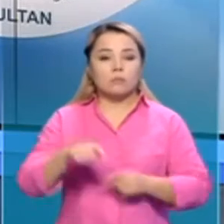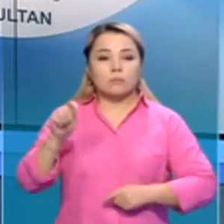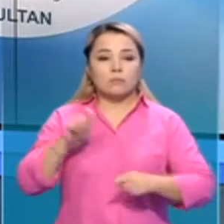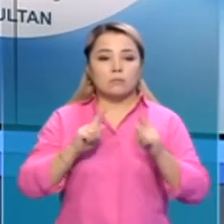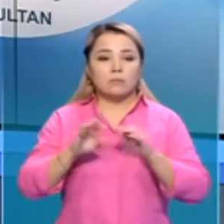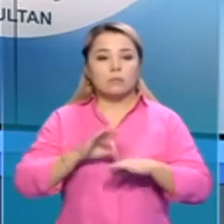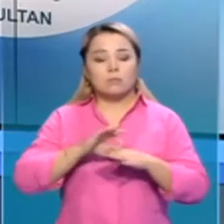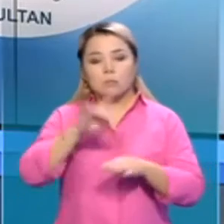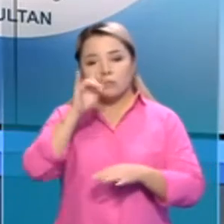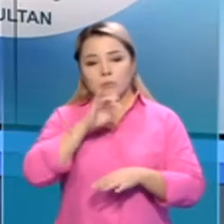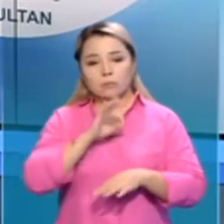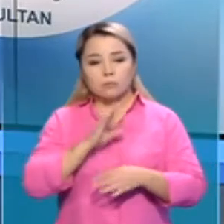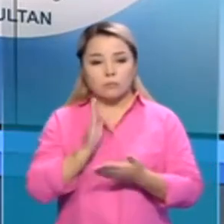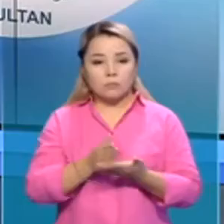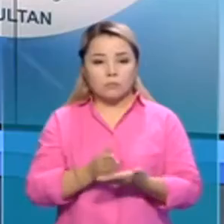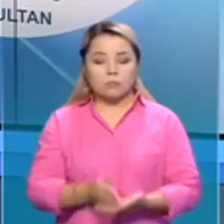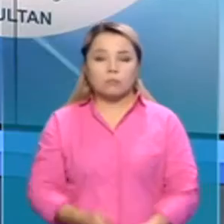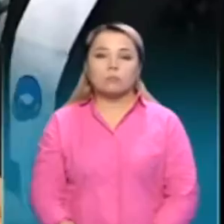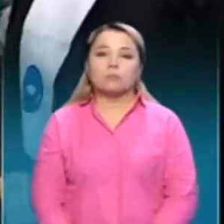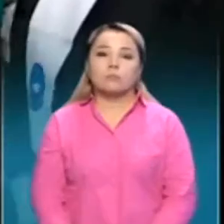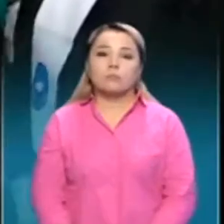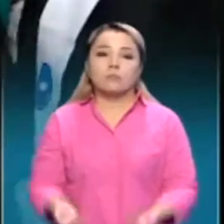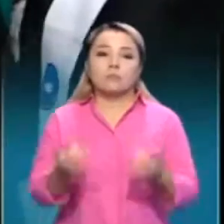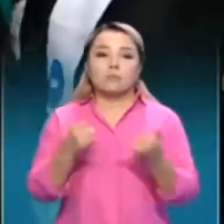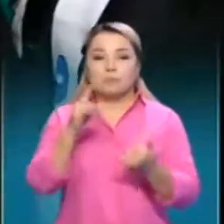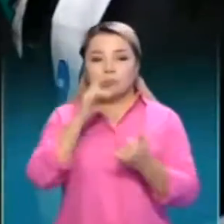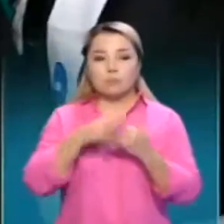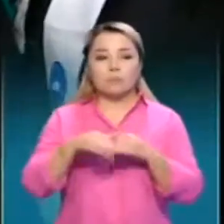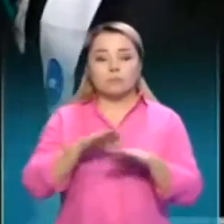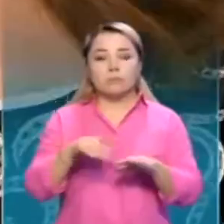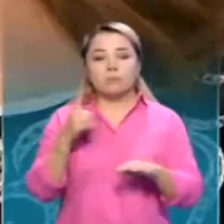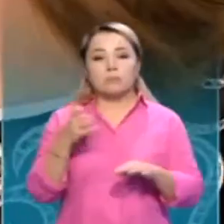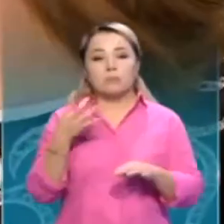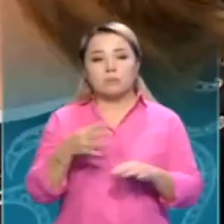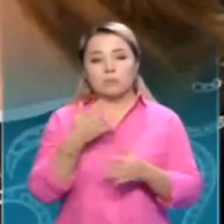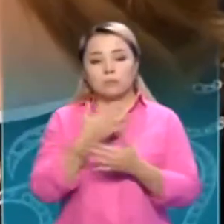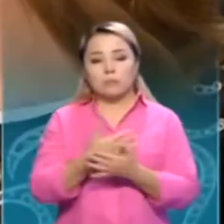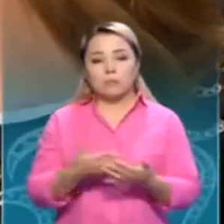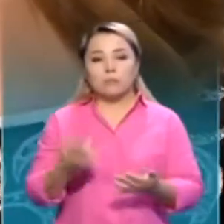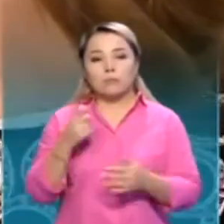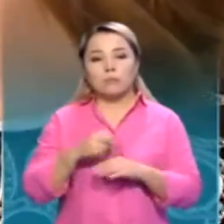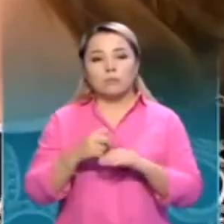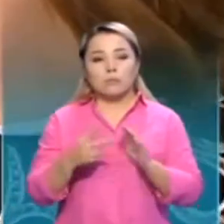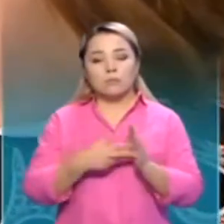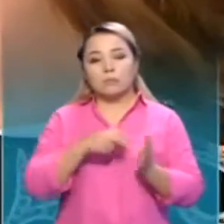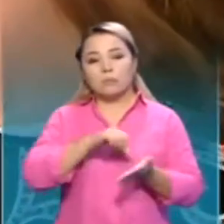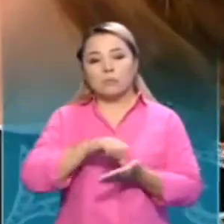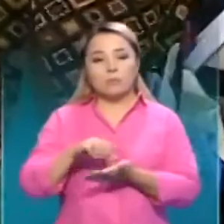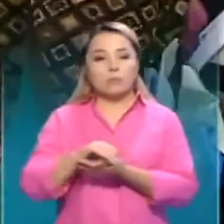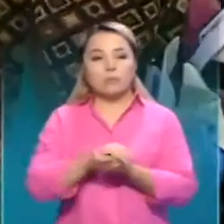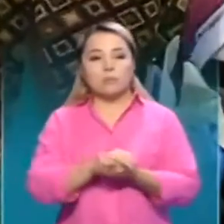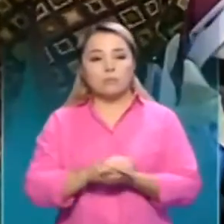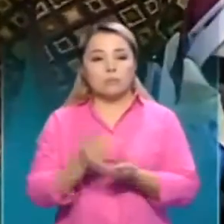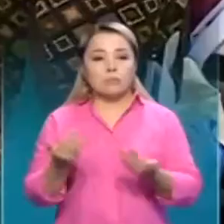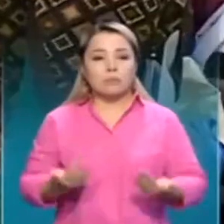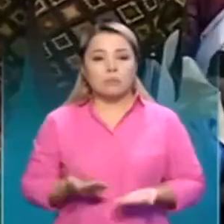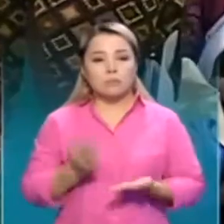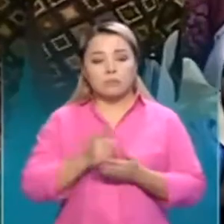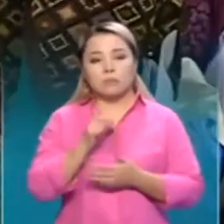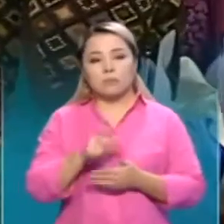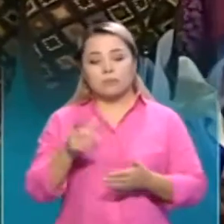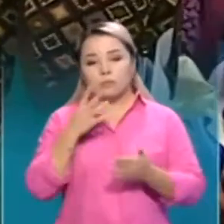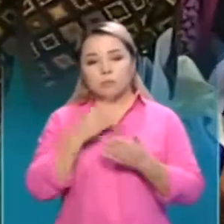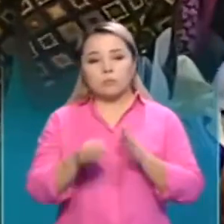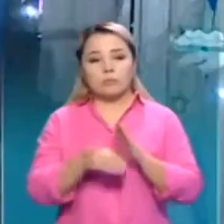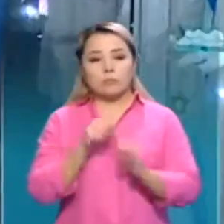съезі Қазақстанда өтеді. Бүгінде қазақ жерінде 140 этнос пен 18 конфессияның өкілдері тату тұрып жатыр. Азаматтарға өз